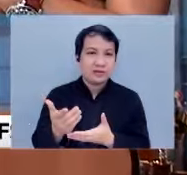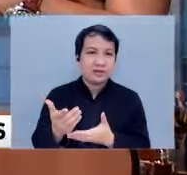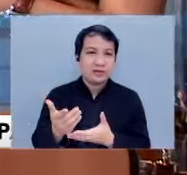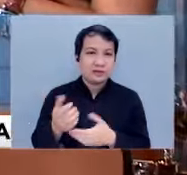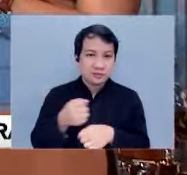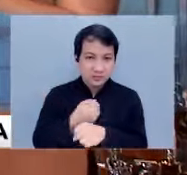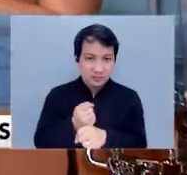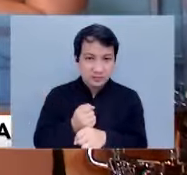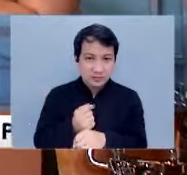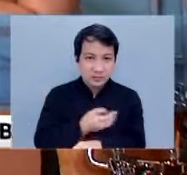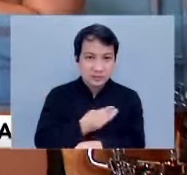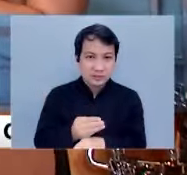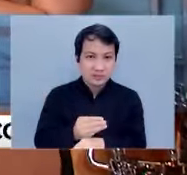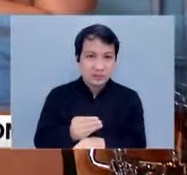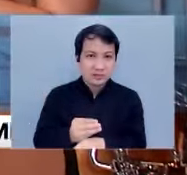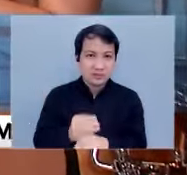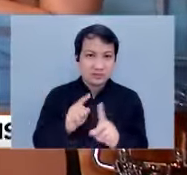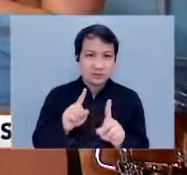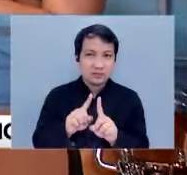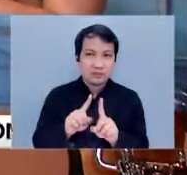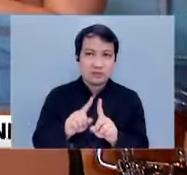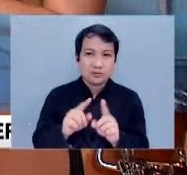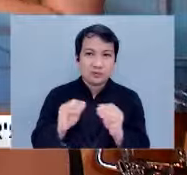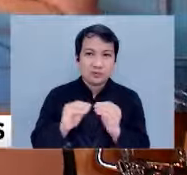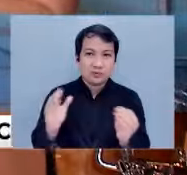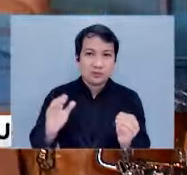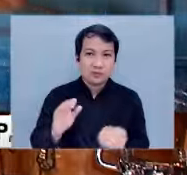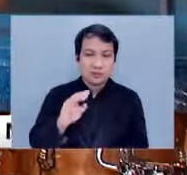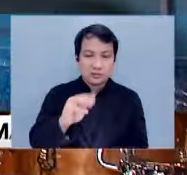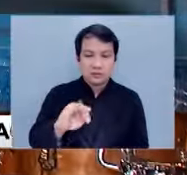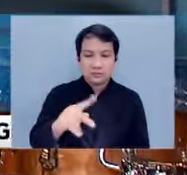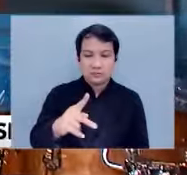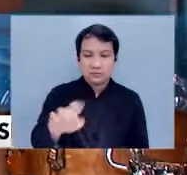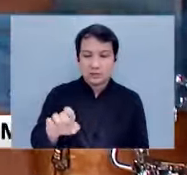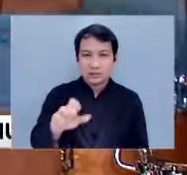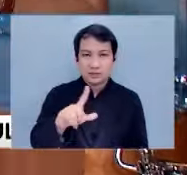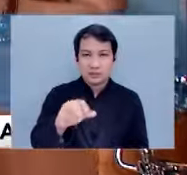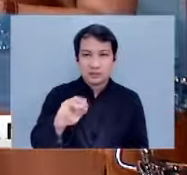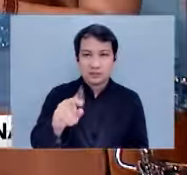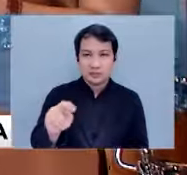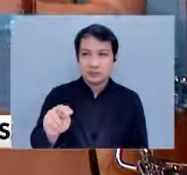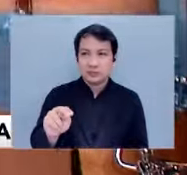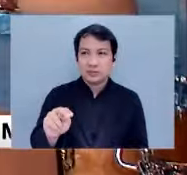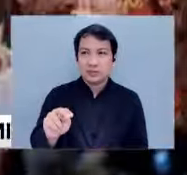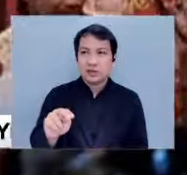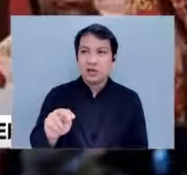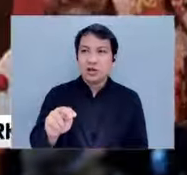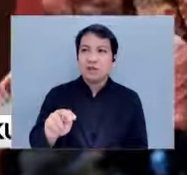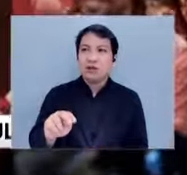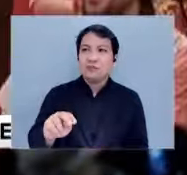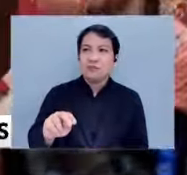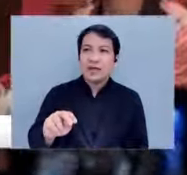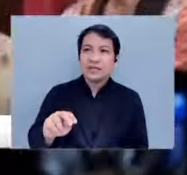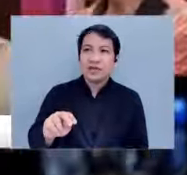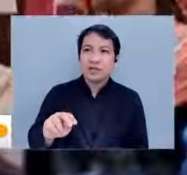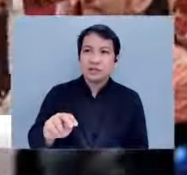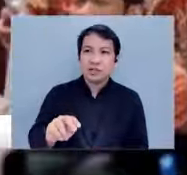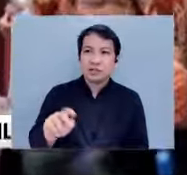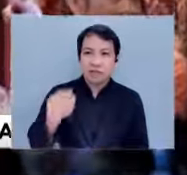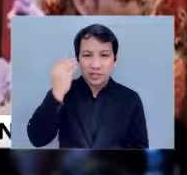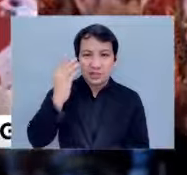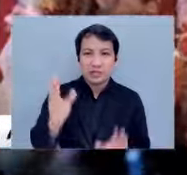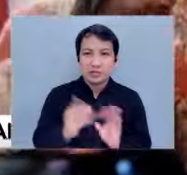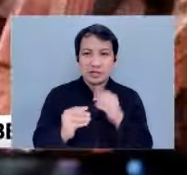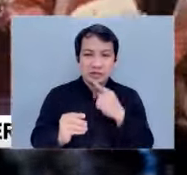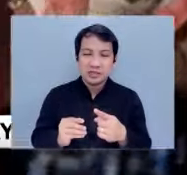ng One More Chance the Musical, si Mike Salomon. So, teatro. Eh si Mike, naka-work na rin